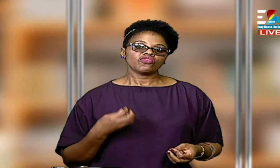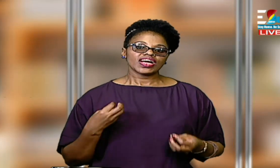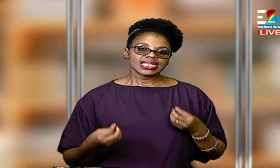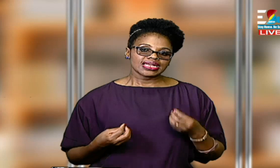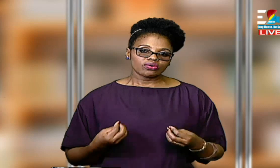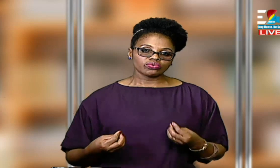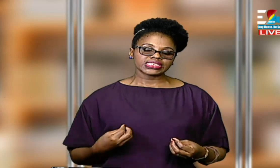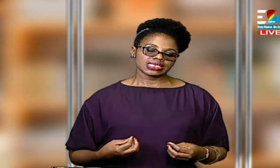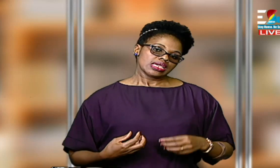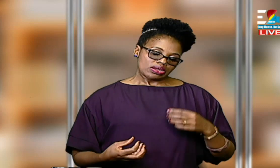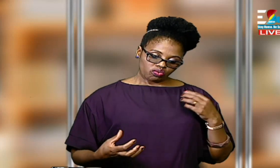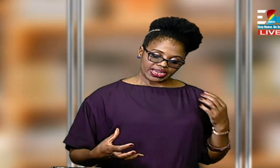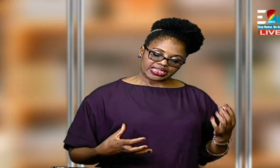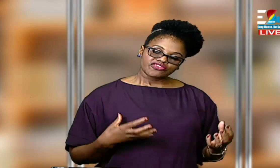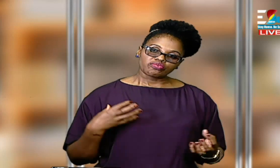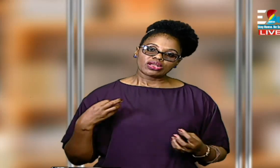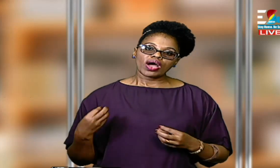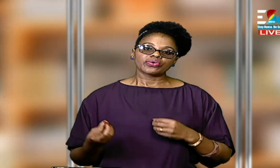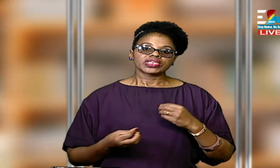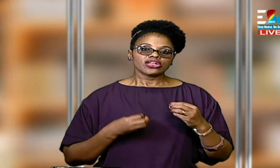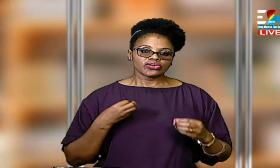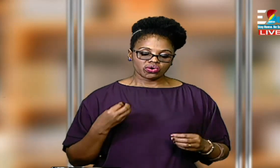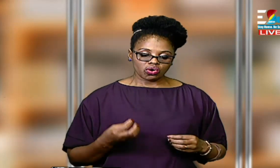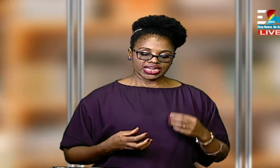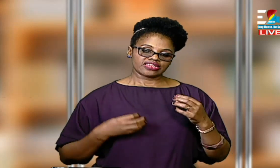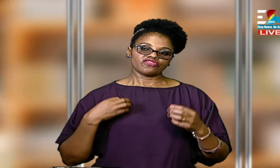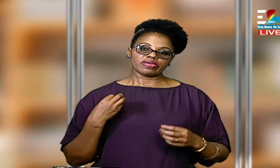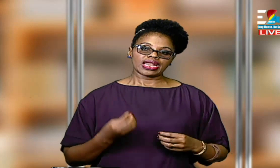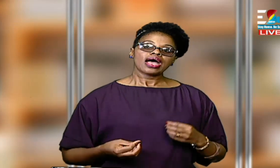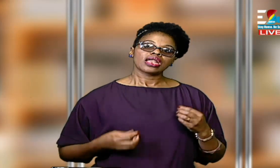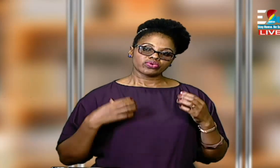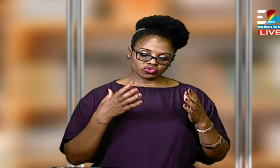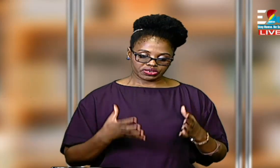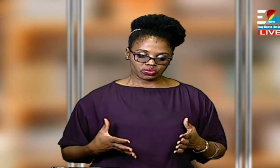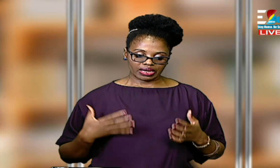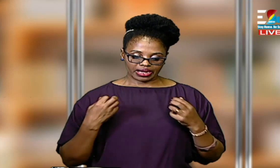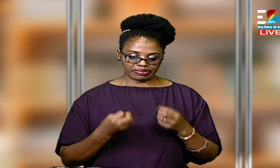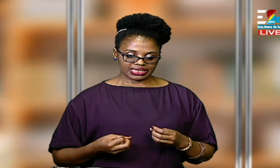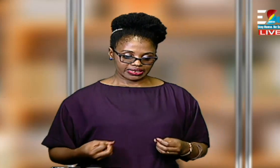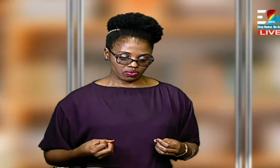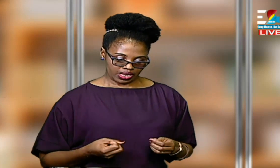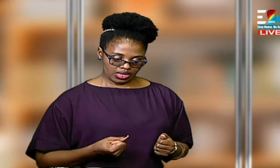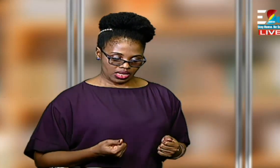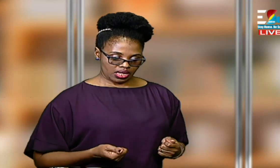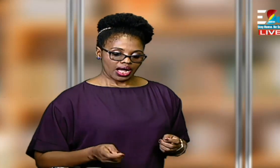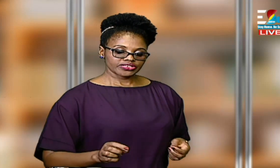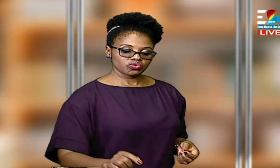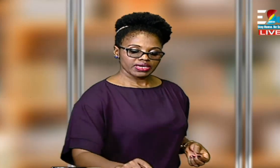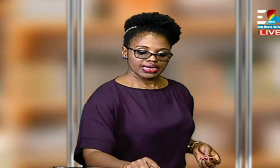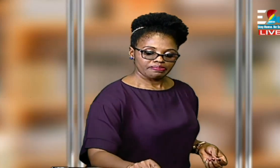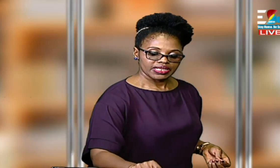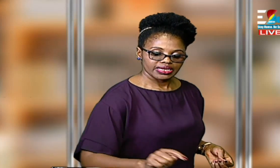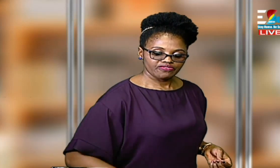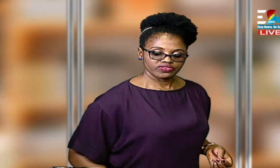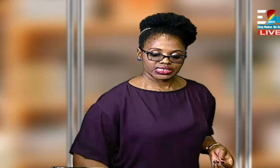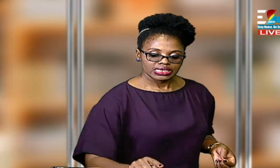yesiswati kufanele lokuthi kube netivumelwano tenhloko letivumela labo sobito labangimendiwe.